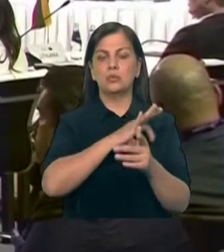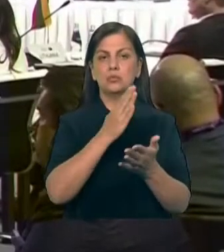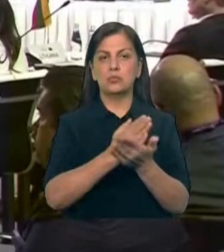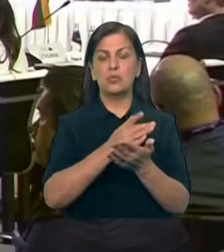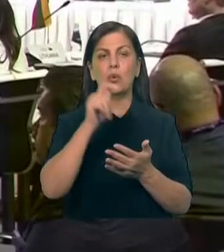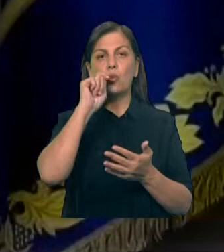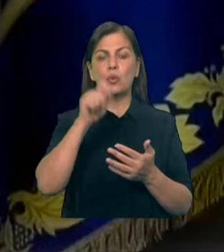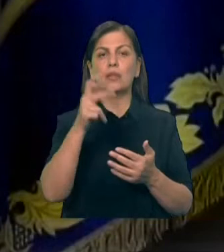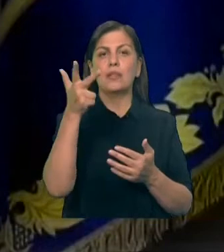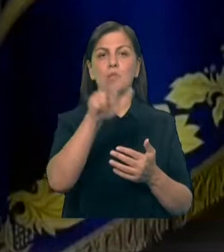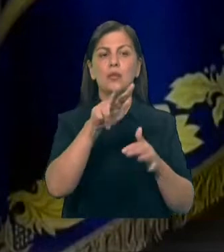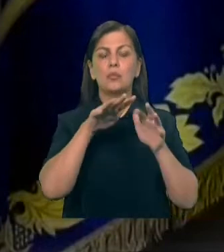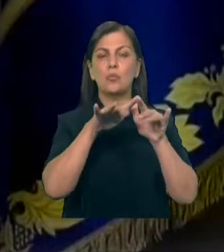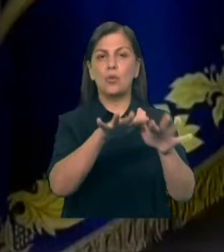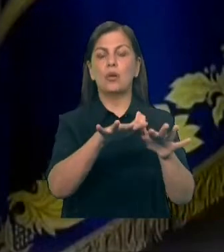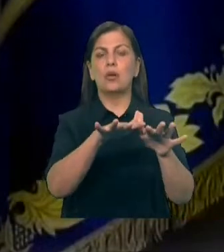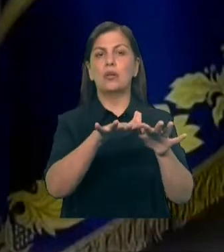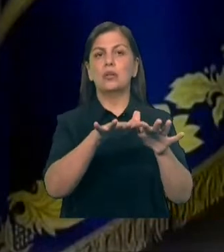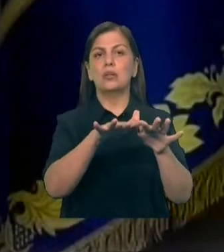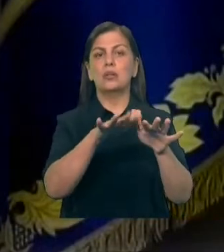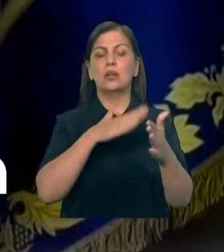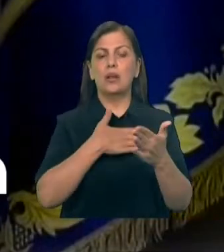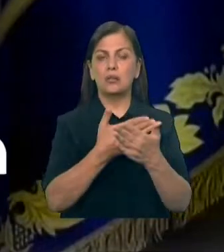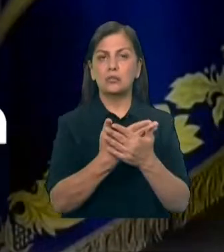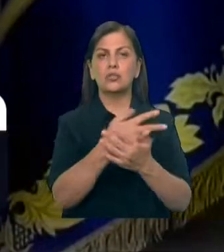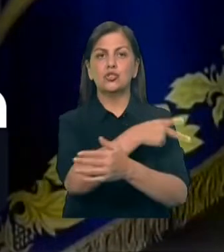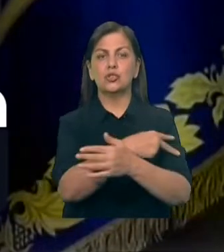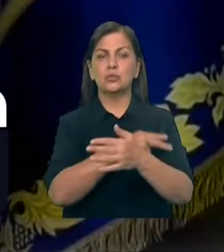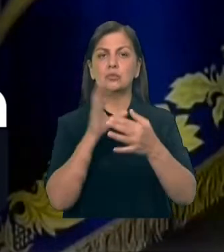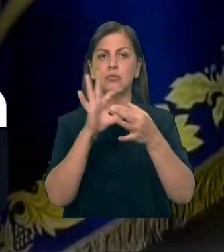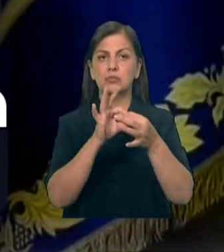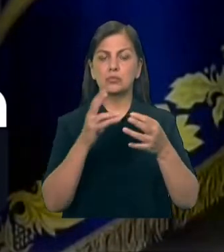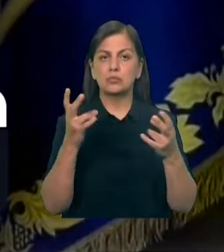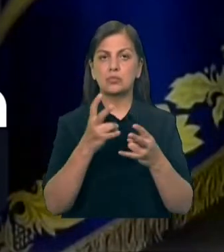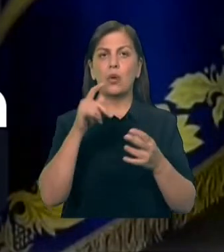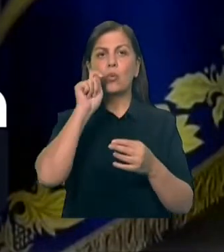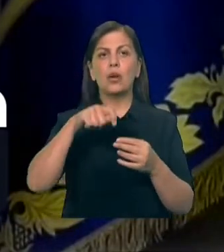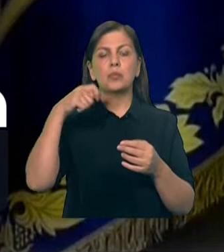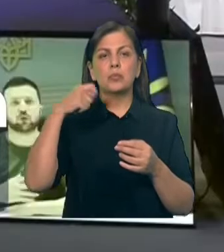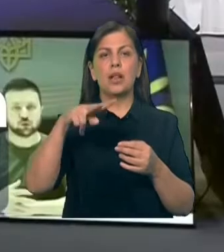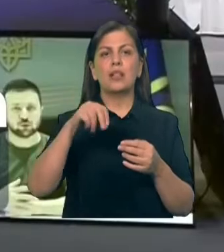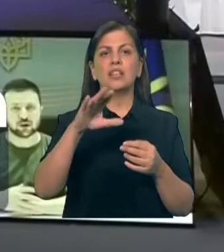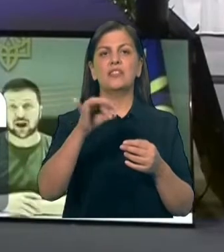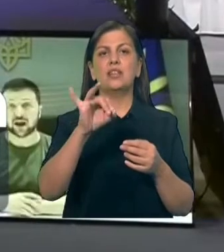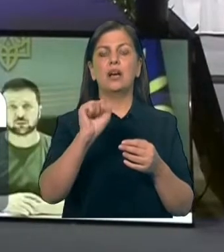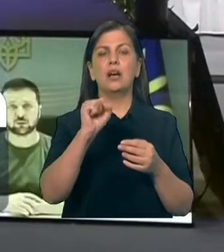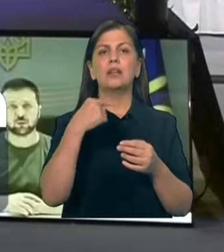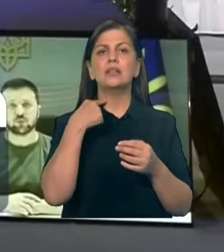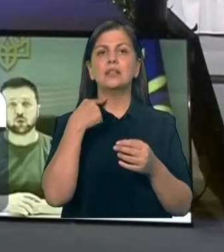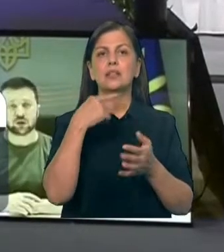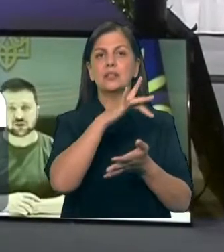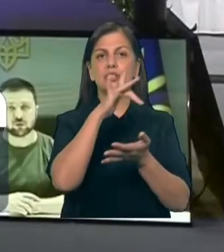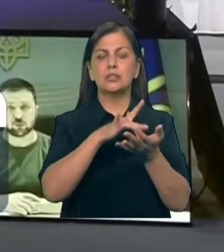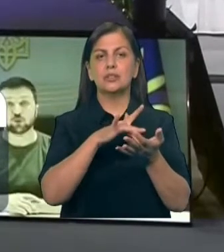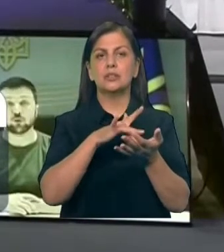Ukrayna 3 dəniz təşəbbüsünün üzvü olmalıdır. Bu barədə Ukrayna Prezidenti Vladimir Zelenski Latviyanın paytaxtı Riqada baş tutan 3